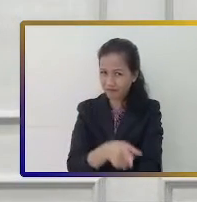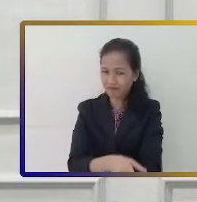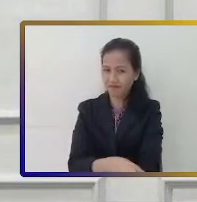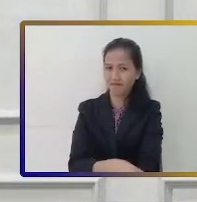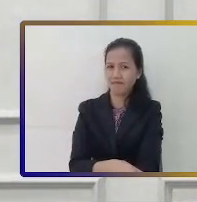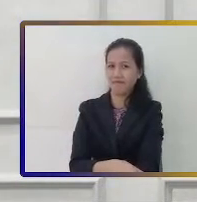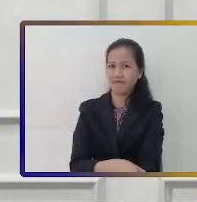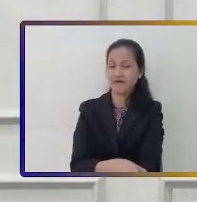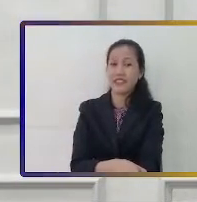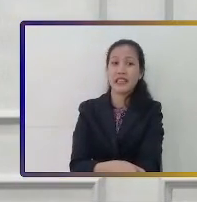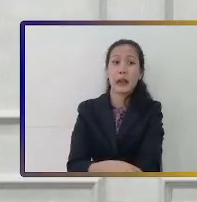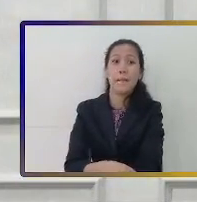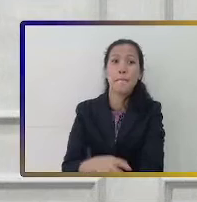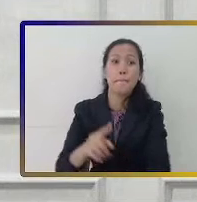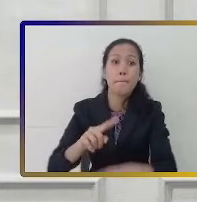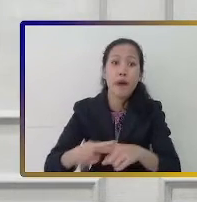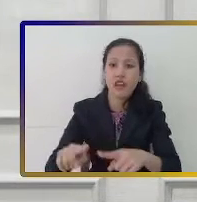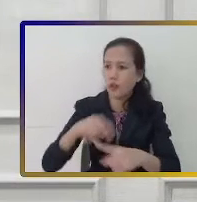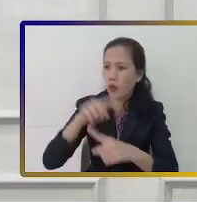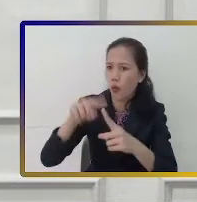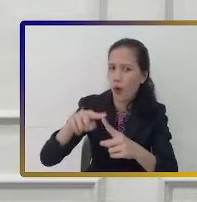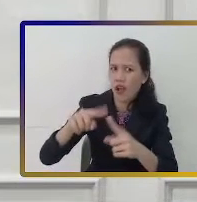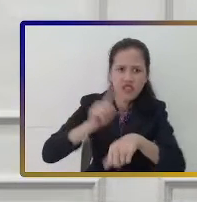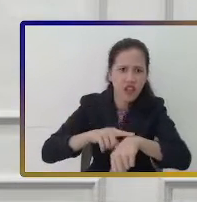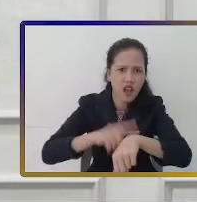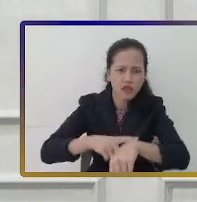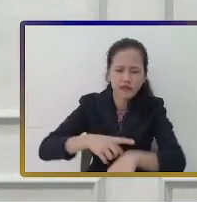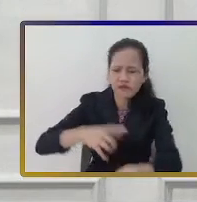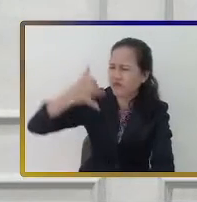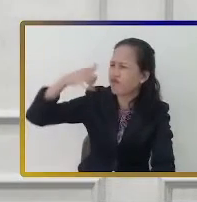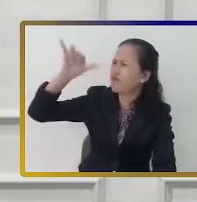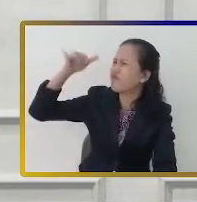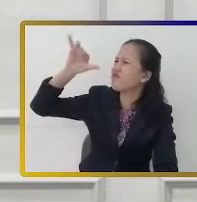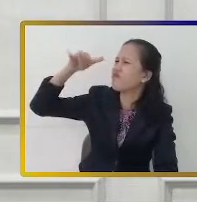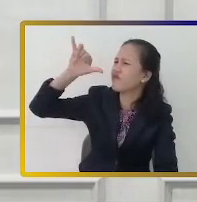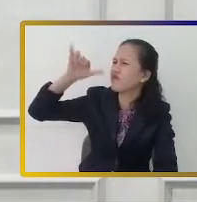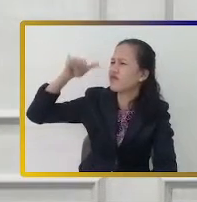Pero kapatid, pag oras ng inuman, doon sila magkakaroon ng oras.